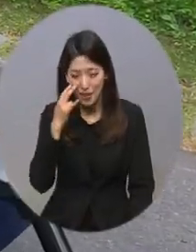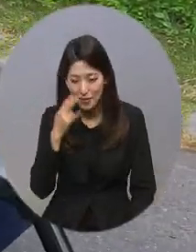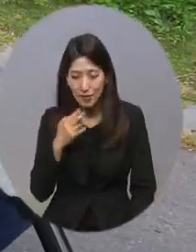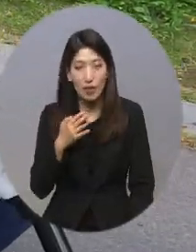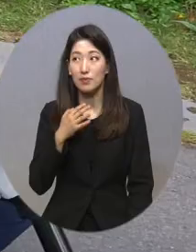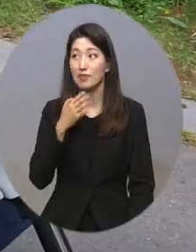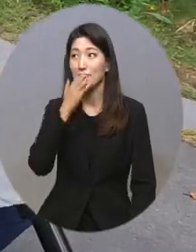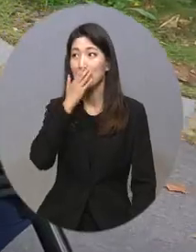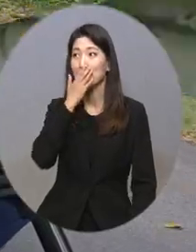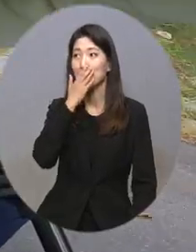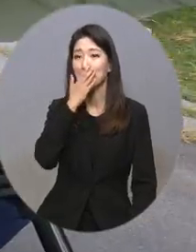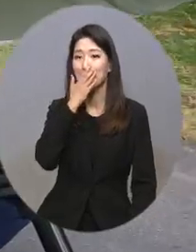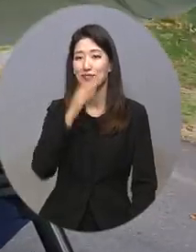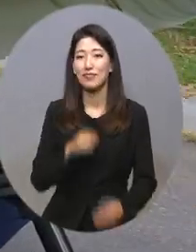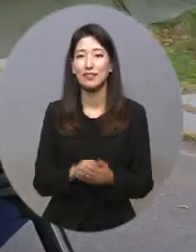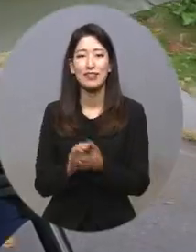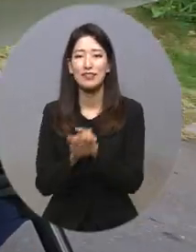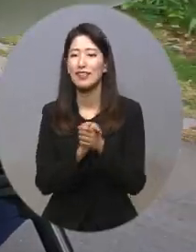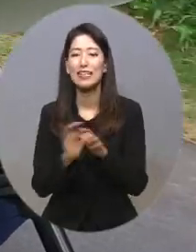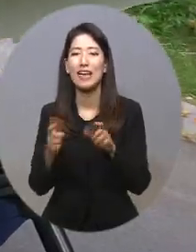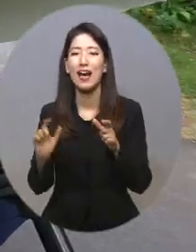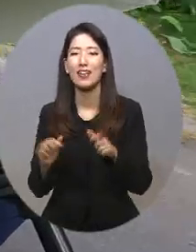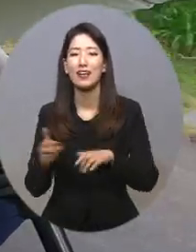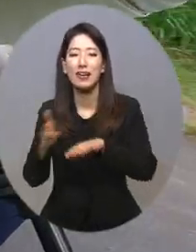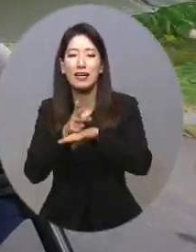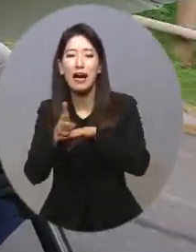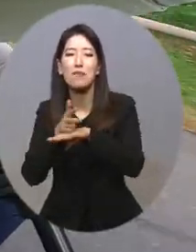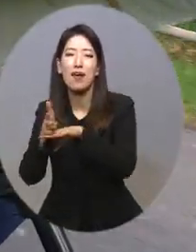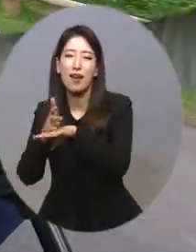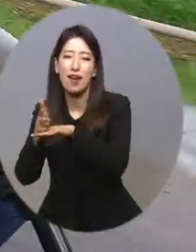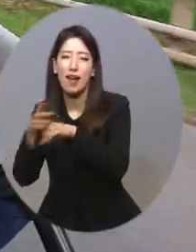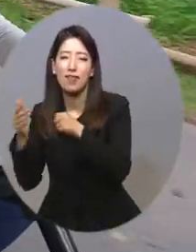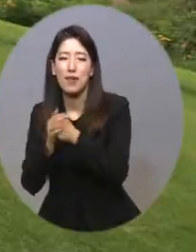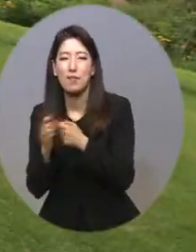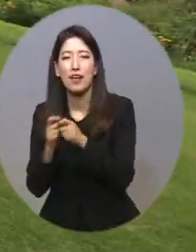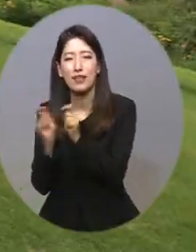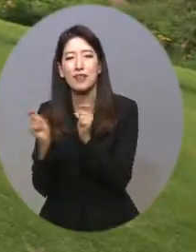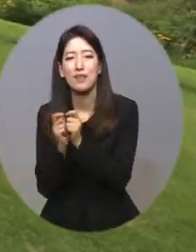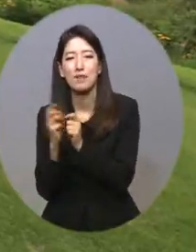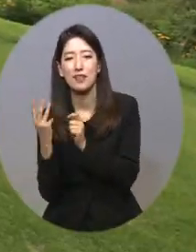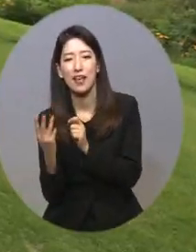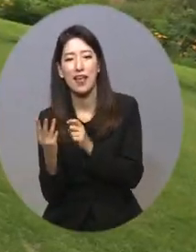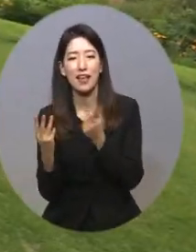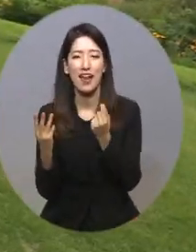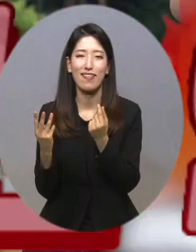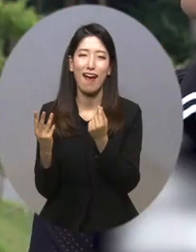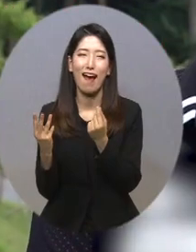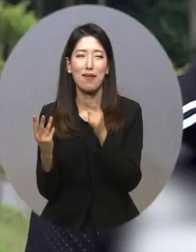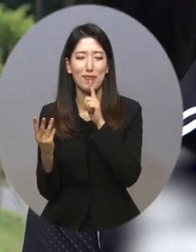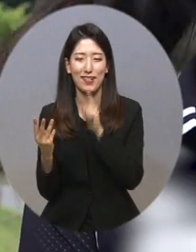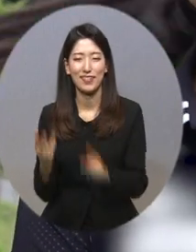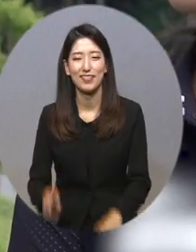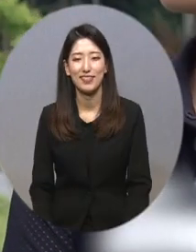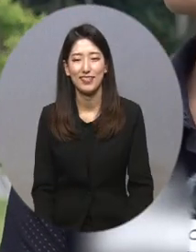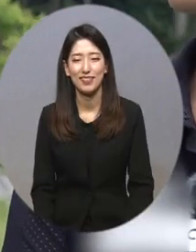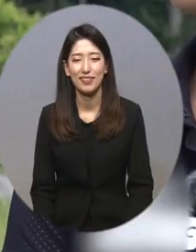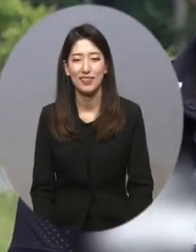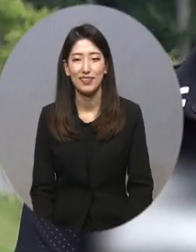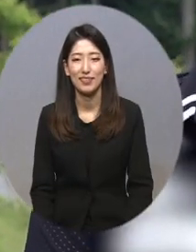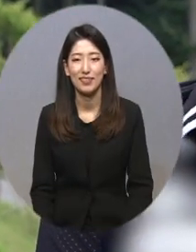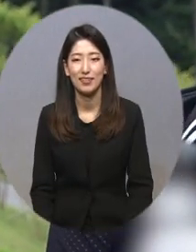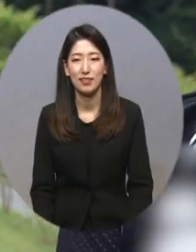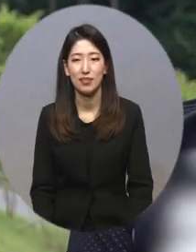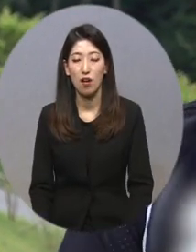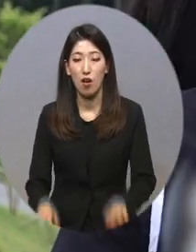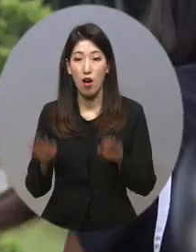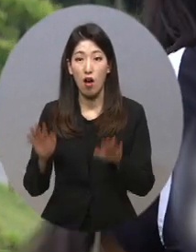아, 웃겨. 우리 이렇게 안 친한데. 카메라 같은 팀이라고 막. 지금 야. 귀엽지? 야. 네, 타이거 나왔어요.